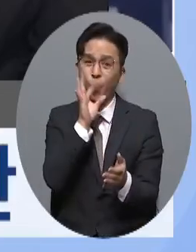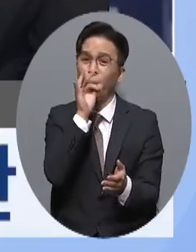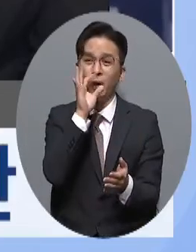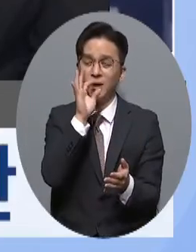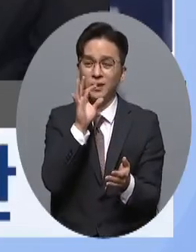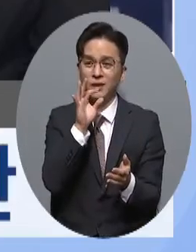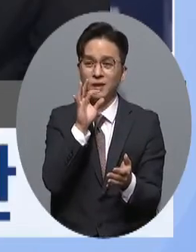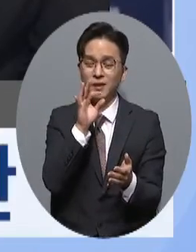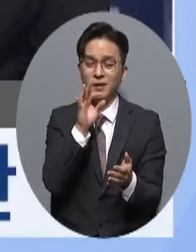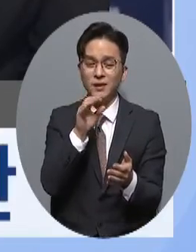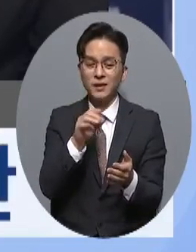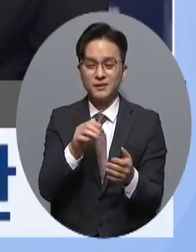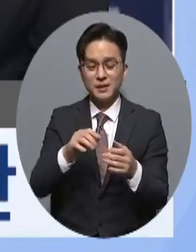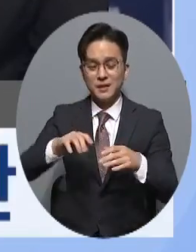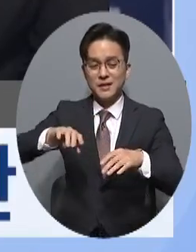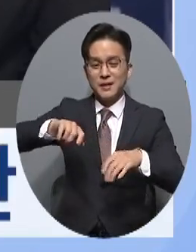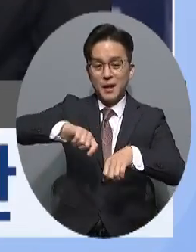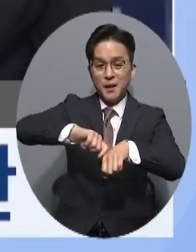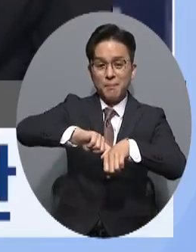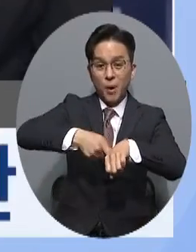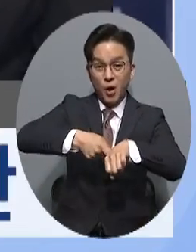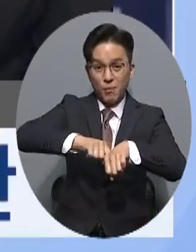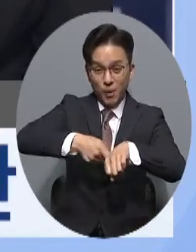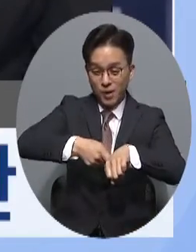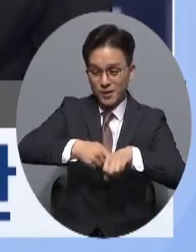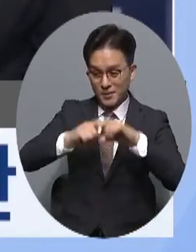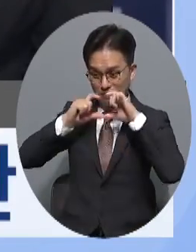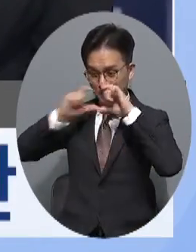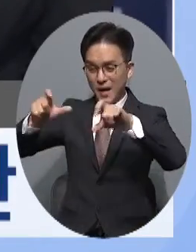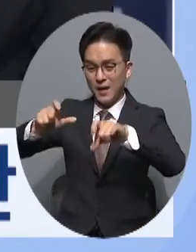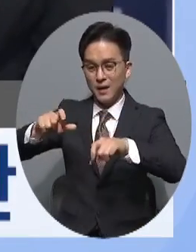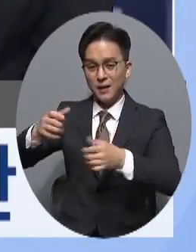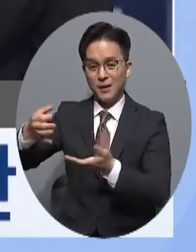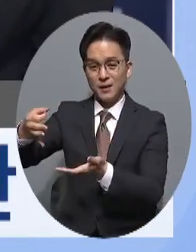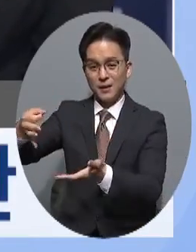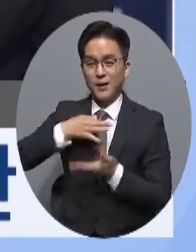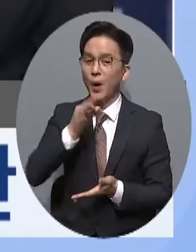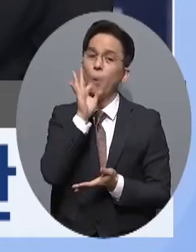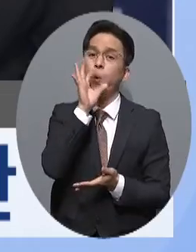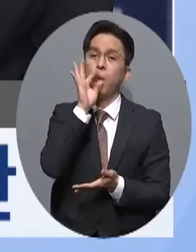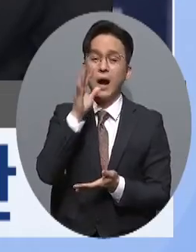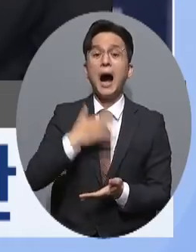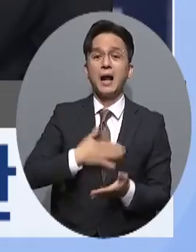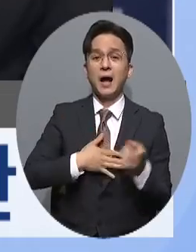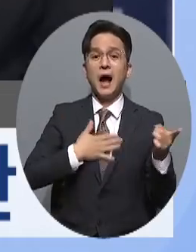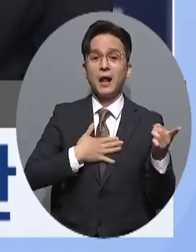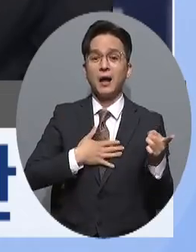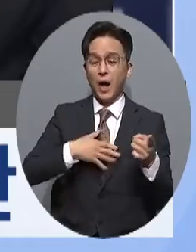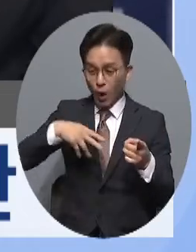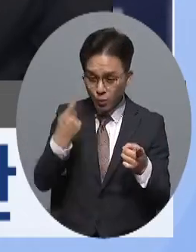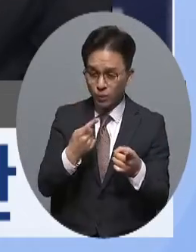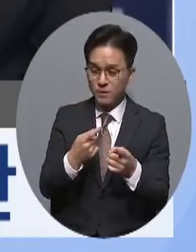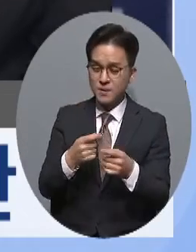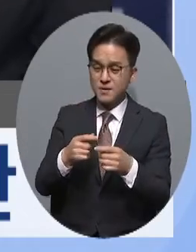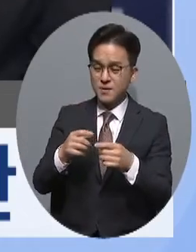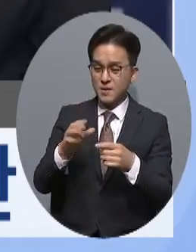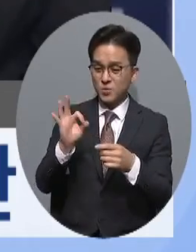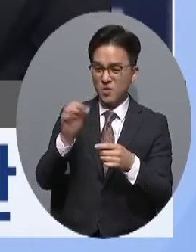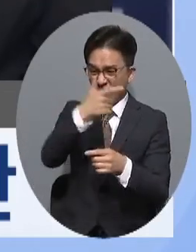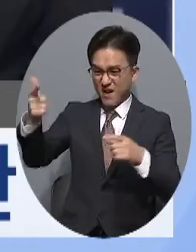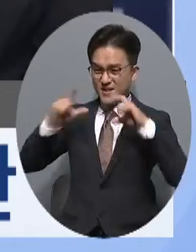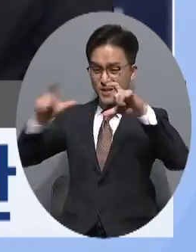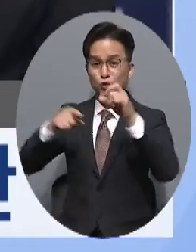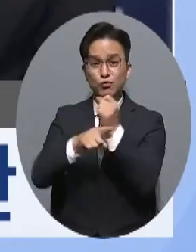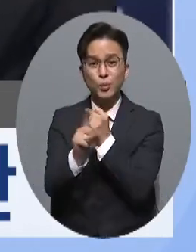것인가 그렇게 생각하지 않습니다 영국 같은 경우는 노조의 규모에 따라서 손해배상을 할 수 있는 상한액을 이렇게 놓고 있습니다